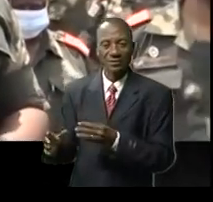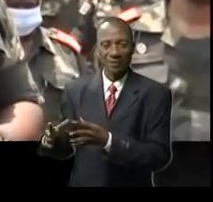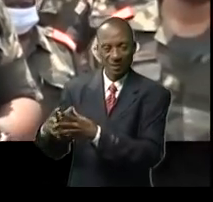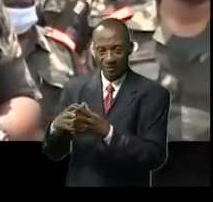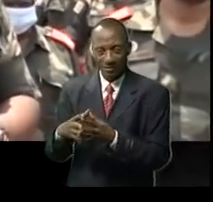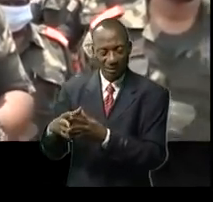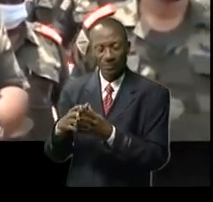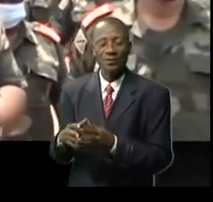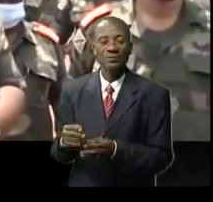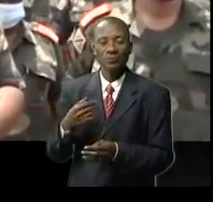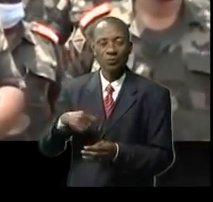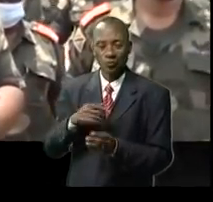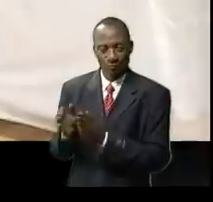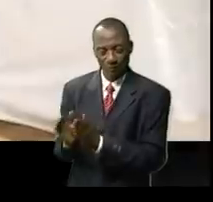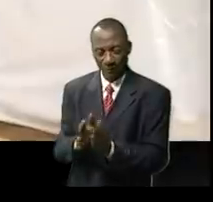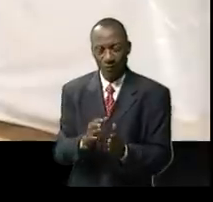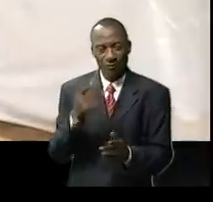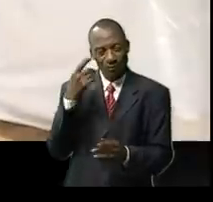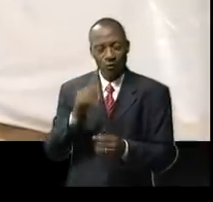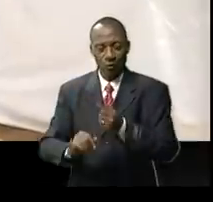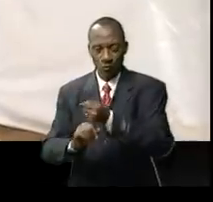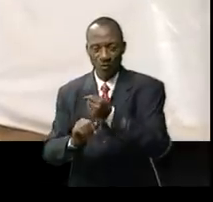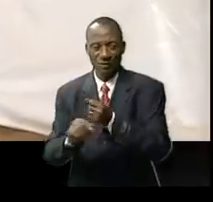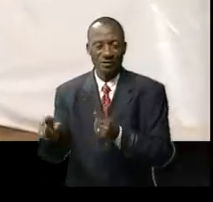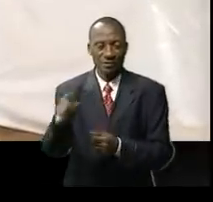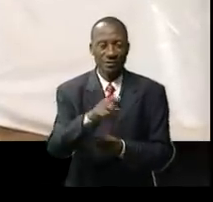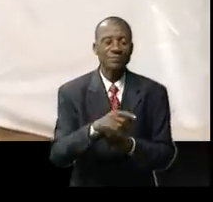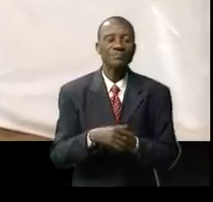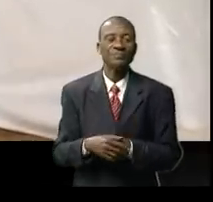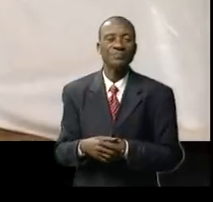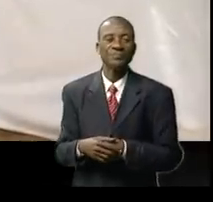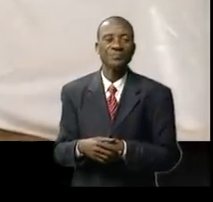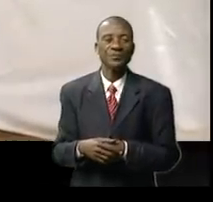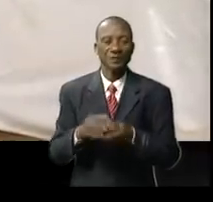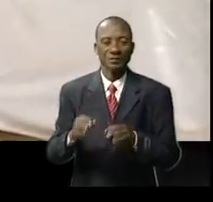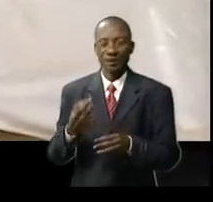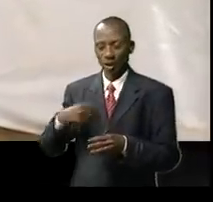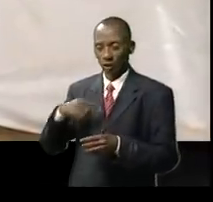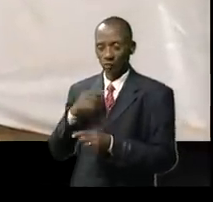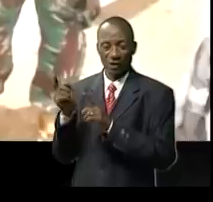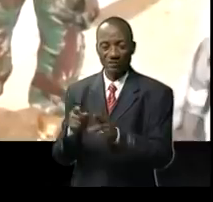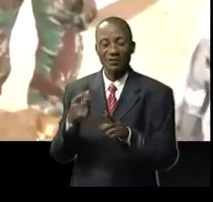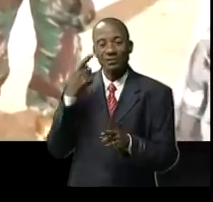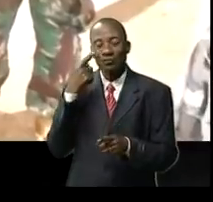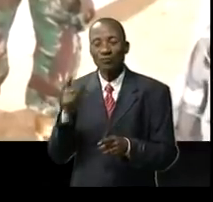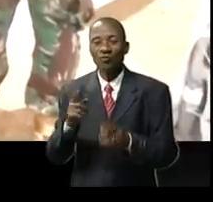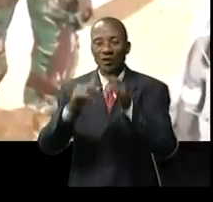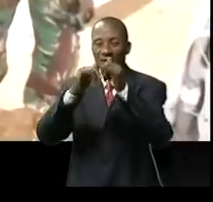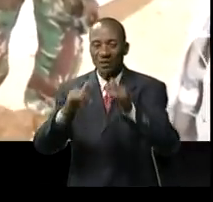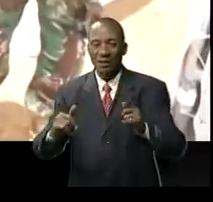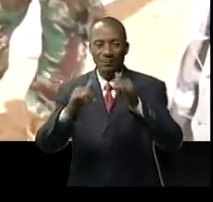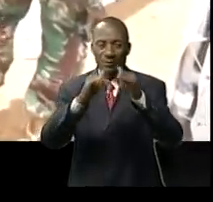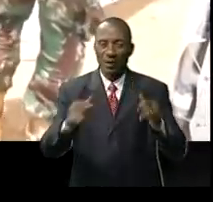se préparent aussi. Mais nous sommes venus ici pour voir le campement qui est en train d'être fait